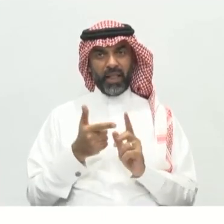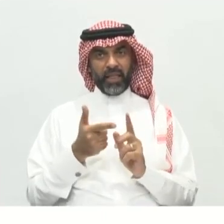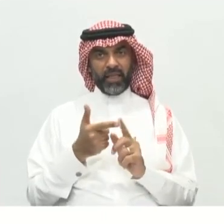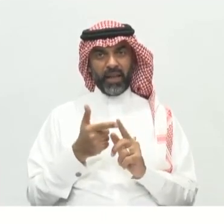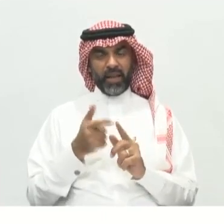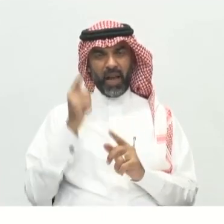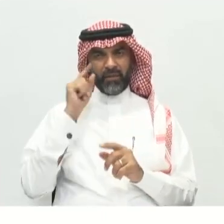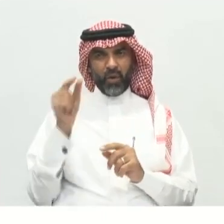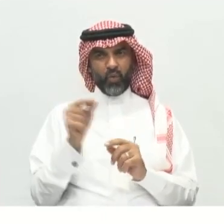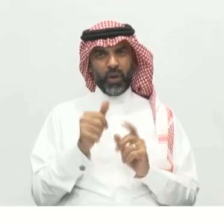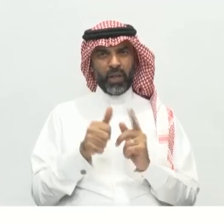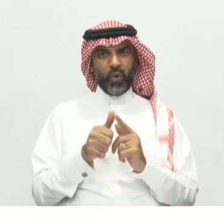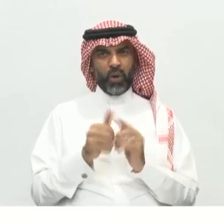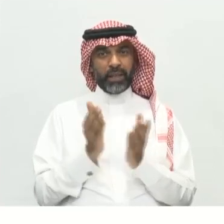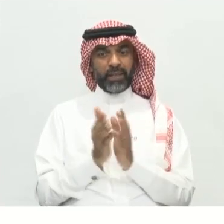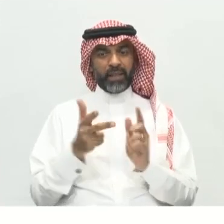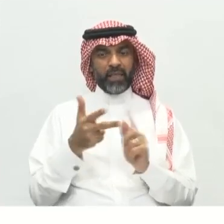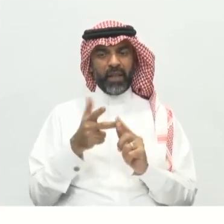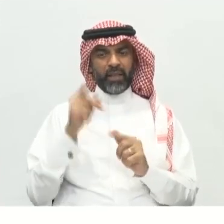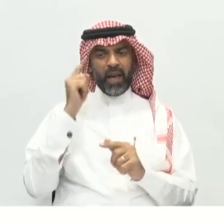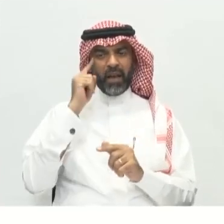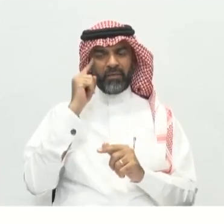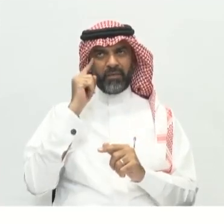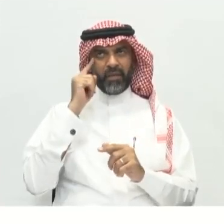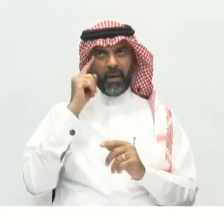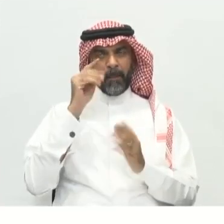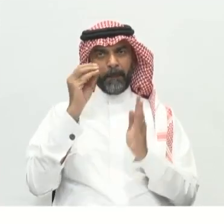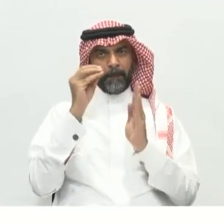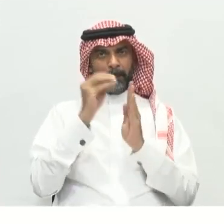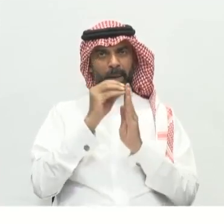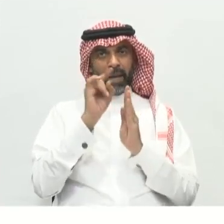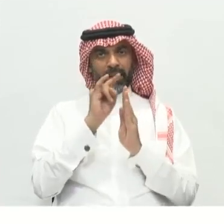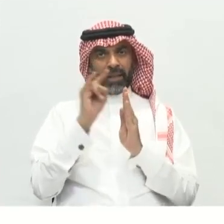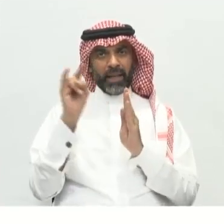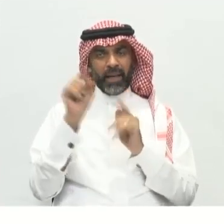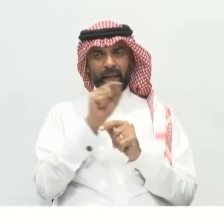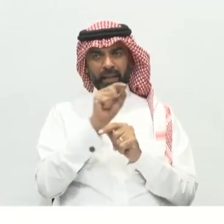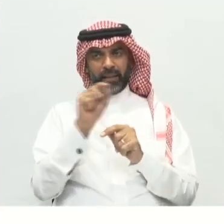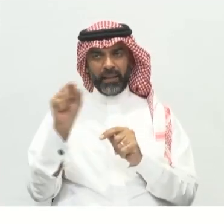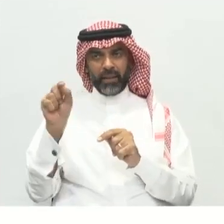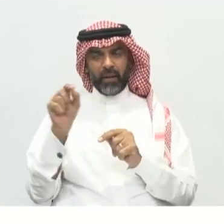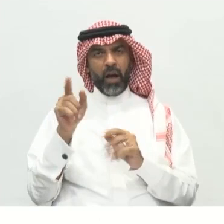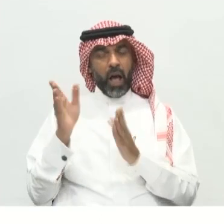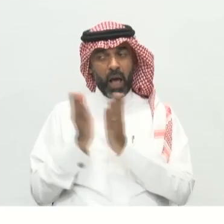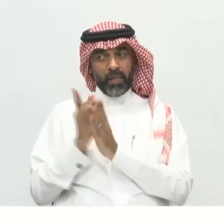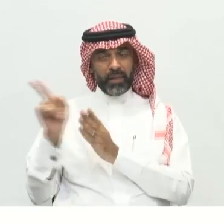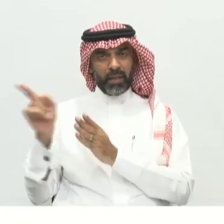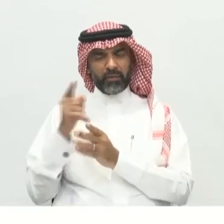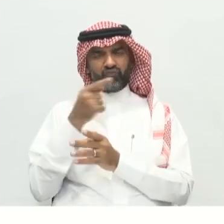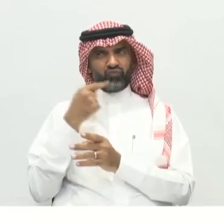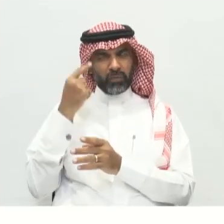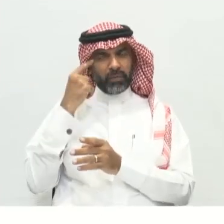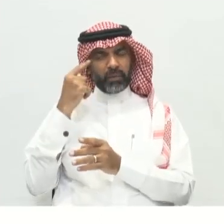الوحده الاولى في الدرس الثالث هياكل ل البيانات غير الخطيه لذا نقوم برجوع الى هذا الدرس و